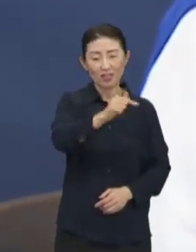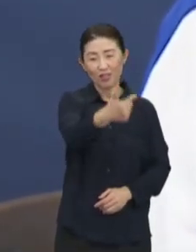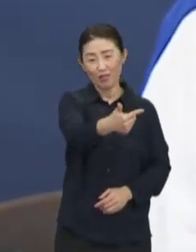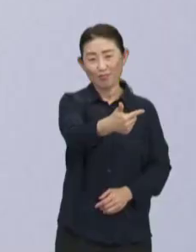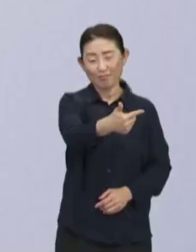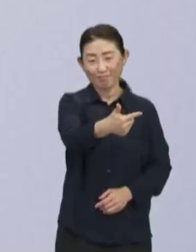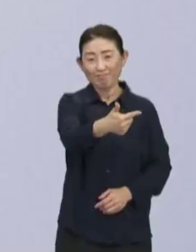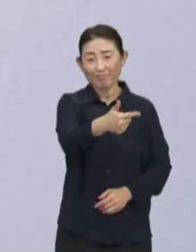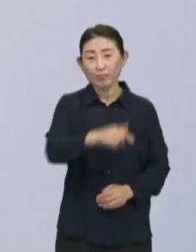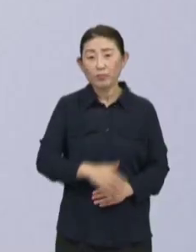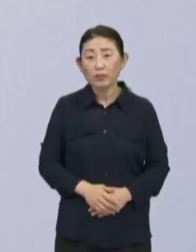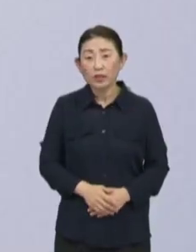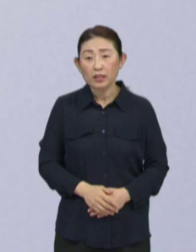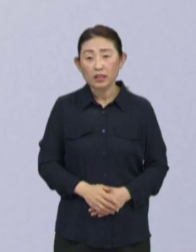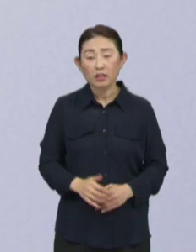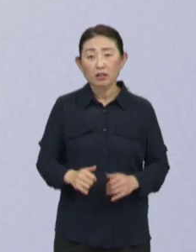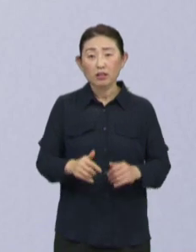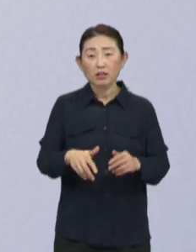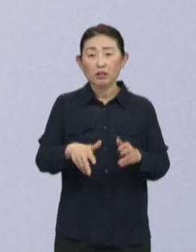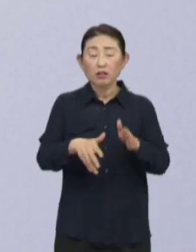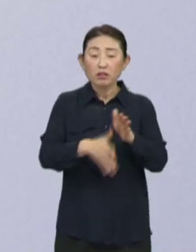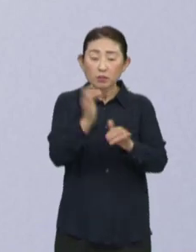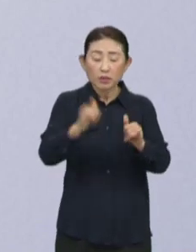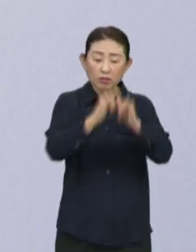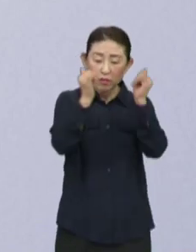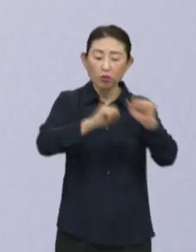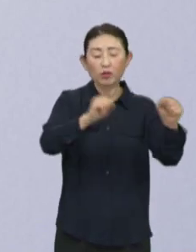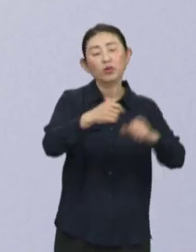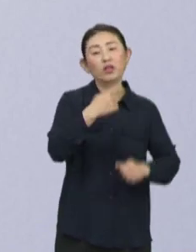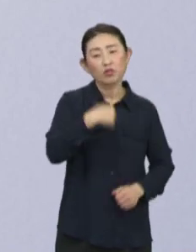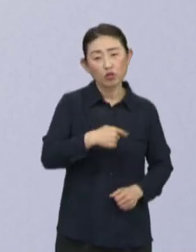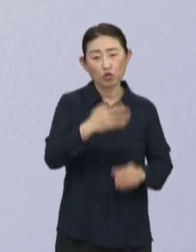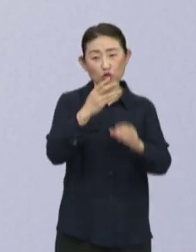나섭니다. 시민사회 운동가 출신의 김 후보는